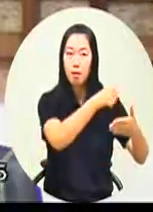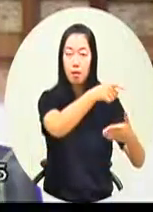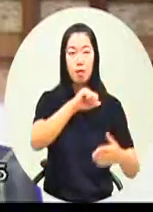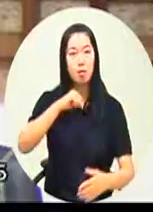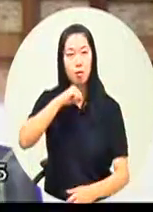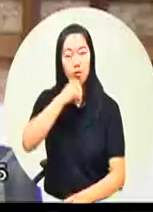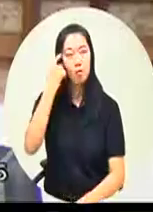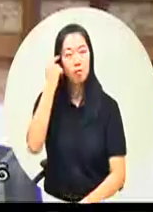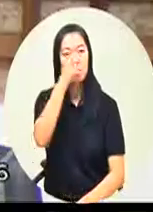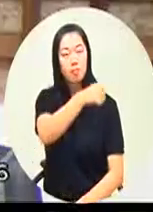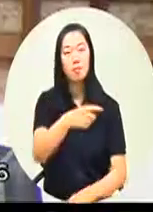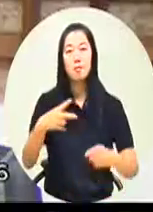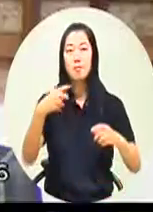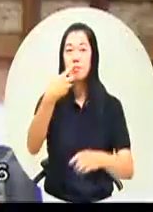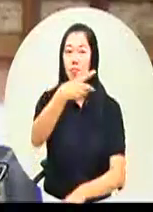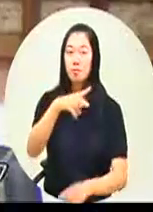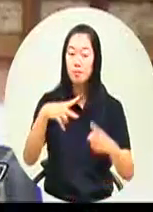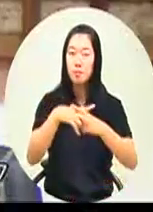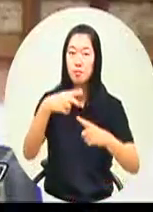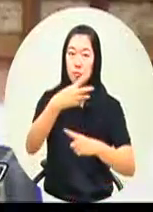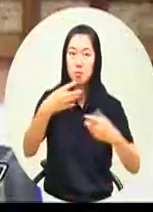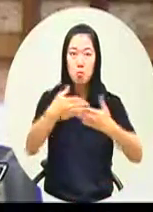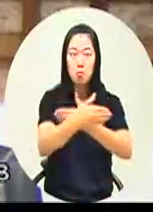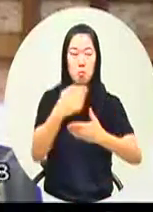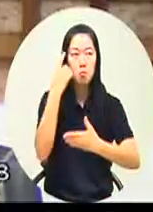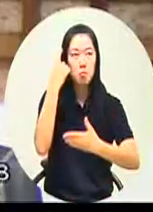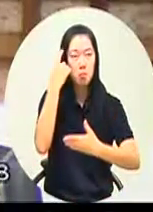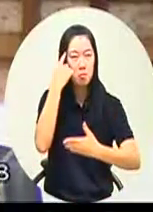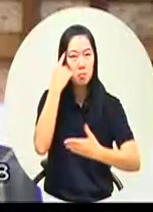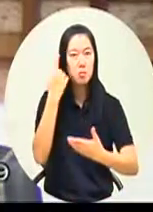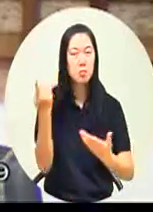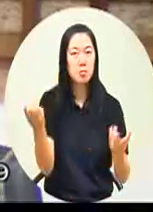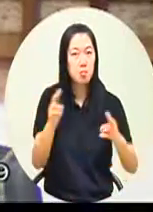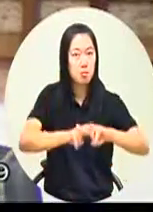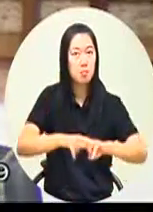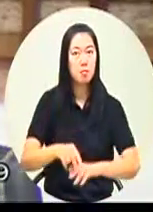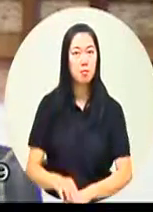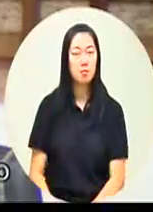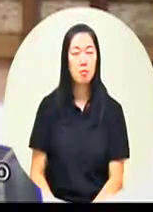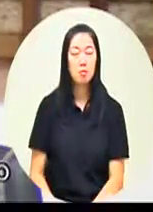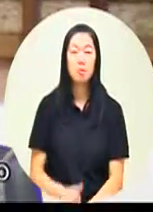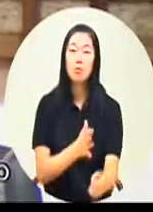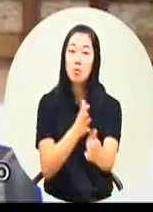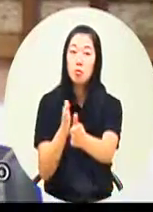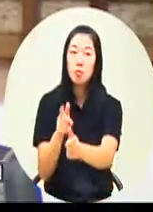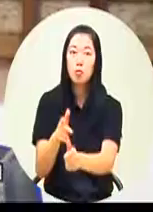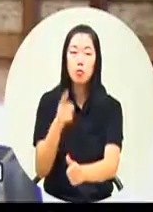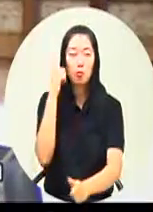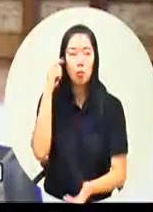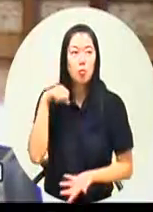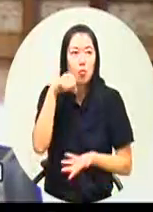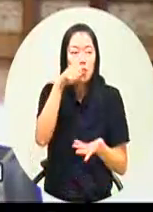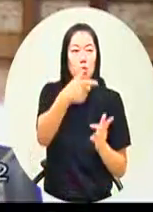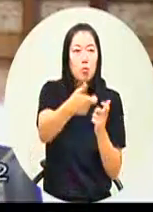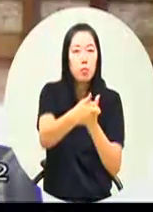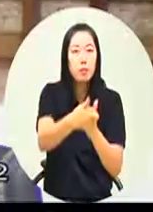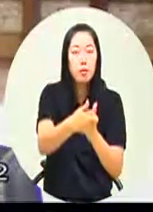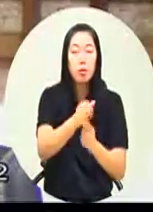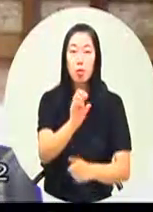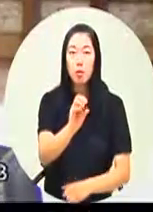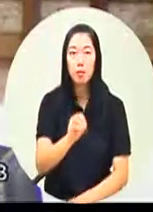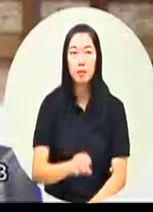给结束哈。那我不晓得观光局哈。啊，在这一方面哈，有没有什么因应措施哈？因